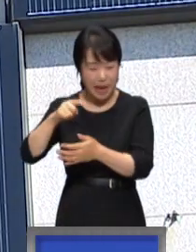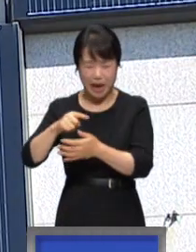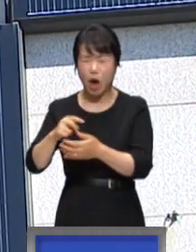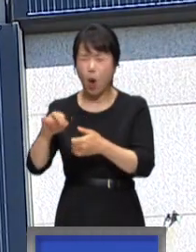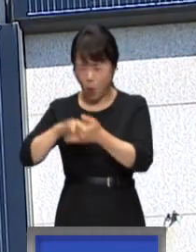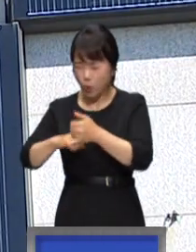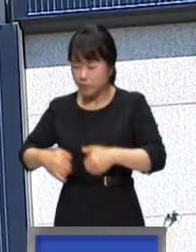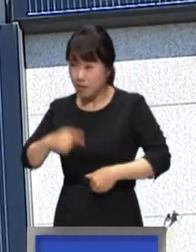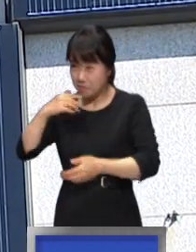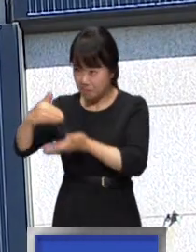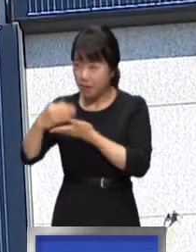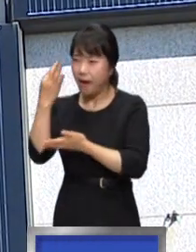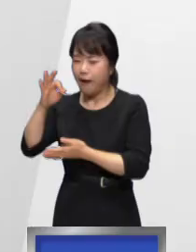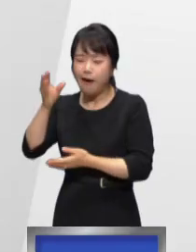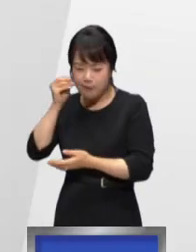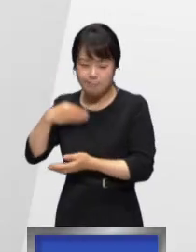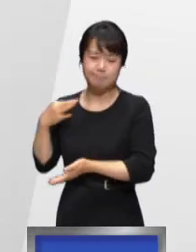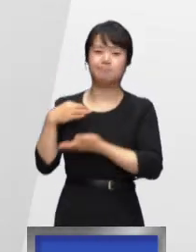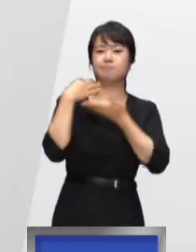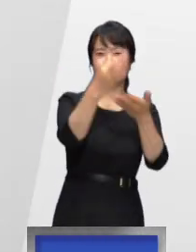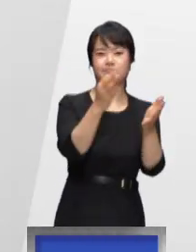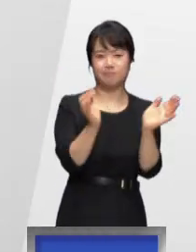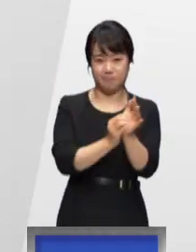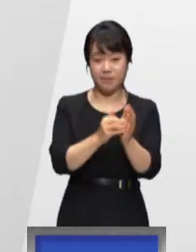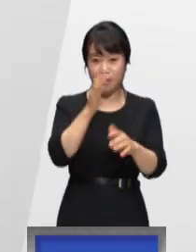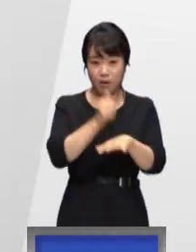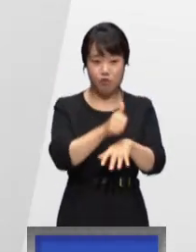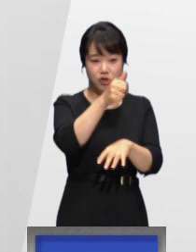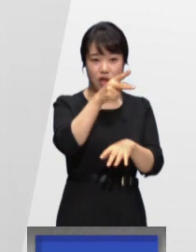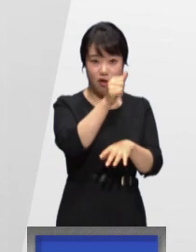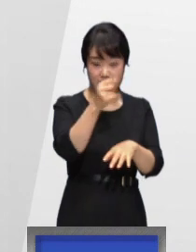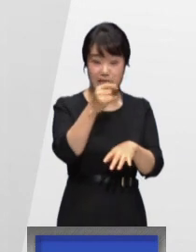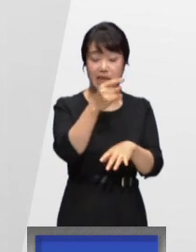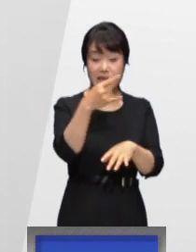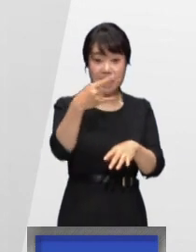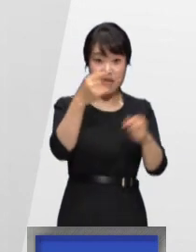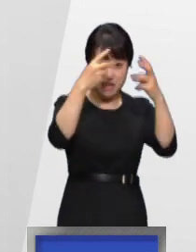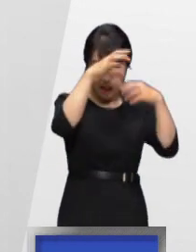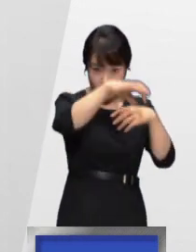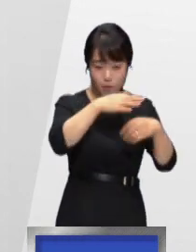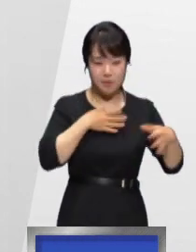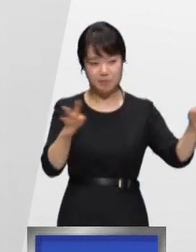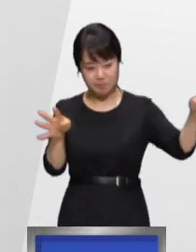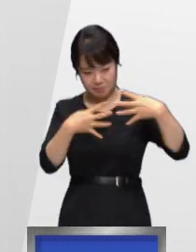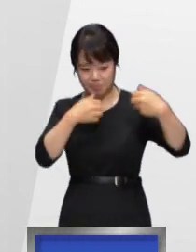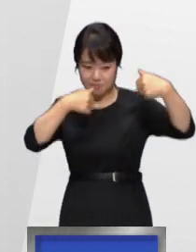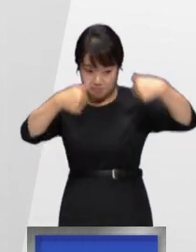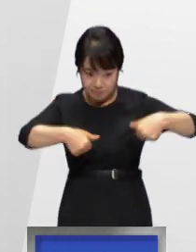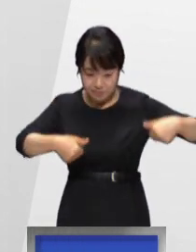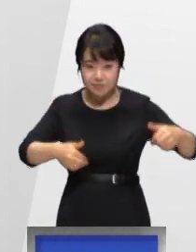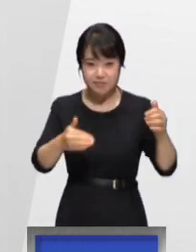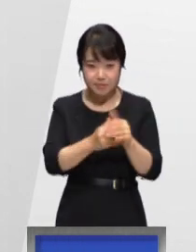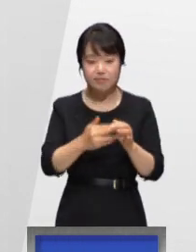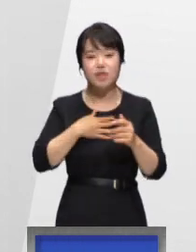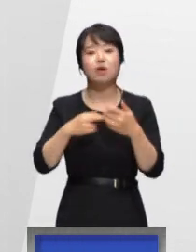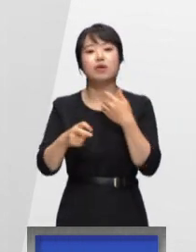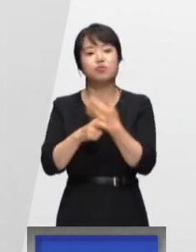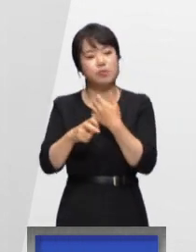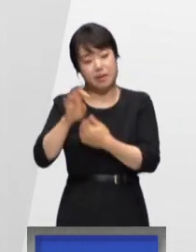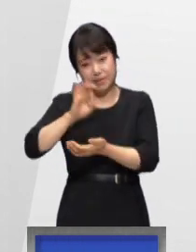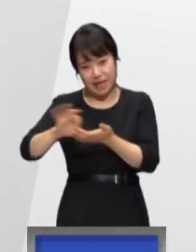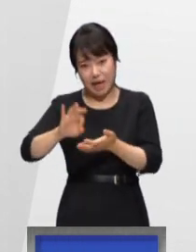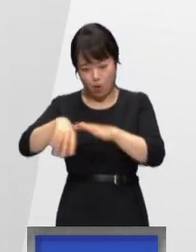확인됐습니다. 동대문구청은 경희학원 측과 양해각서를 맺고 지난해 11월 부당 이득금에 대한